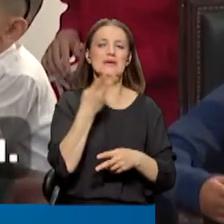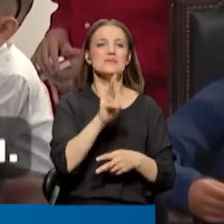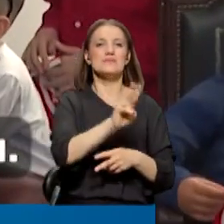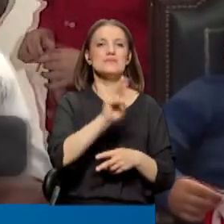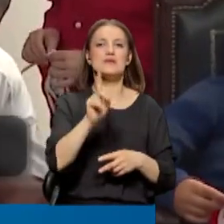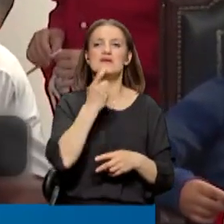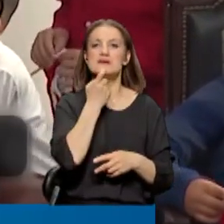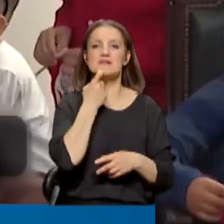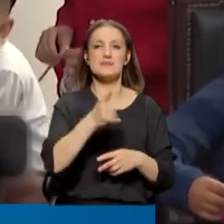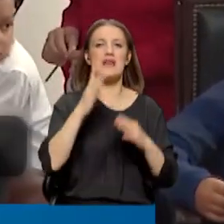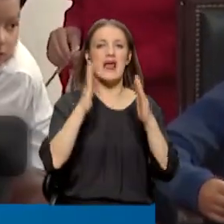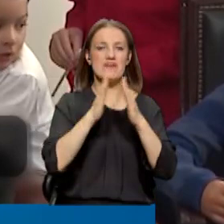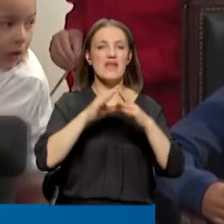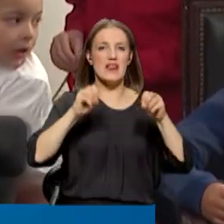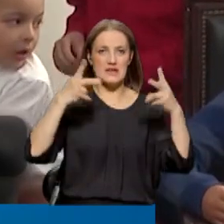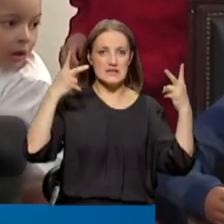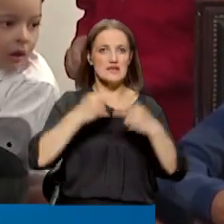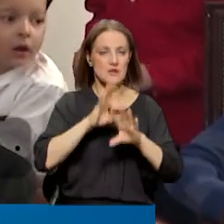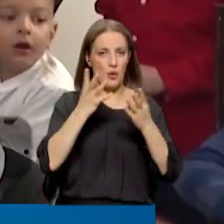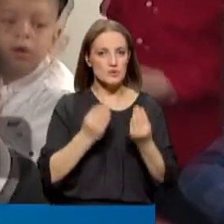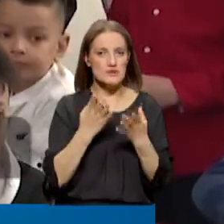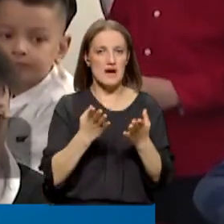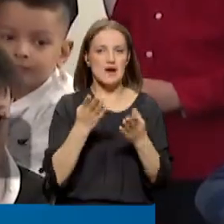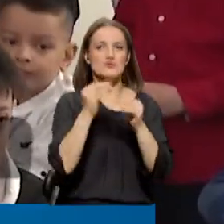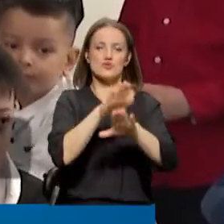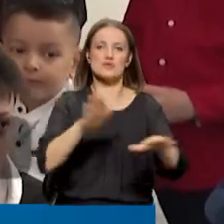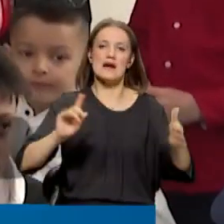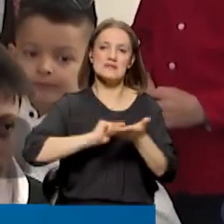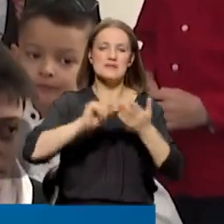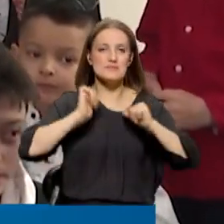2021 yılında. Bir evde elektrikler kesilirse, evet, çocuklar derslerini çalışamazlar.